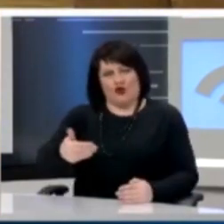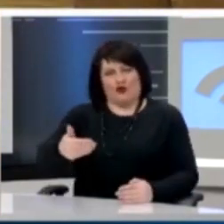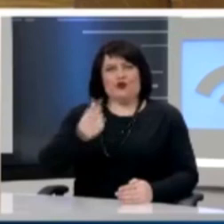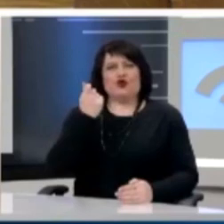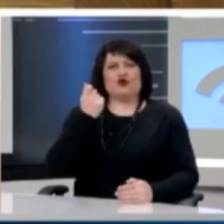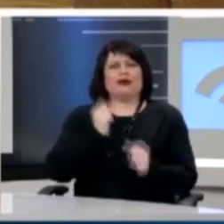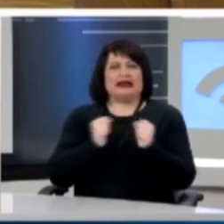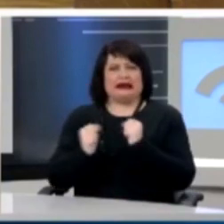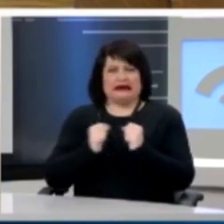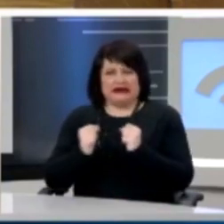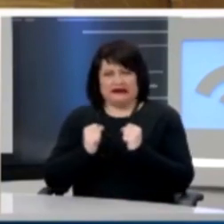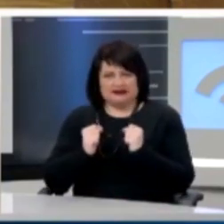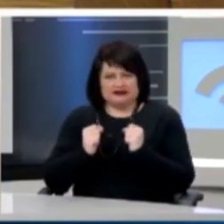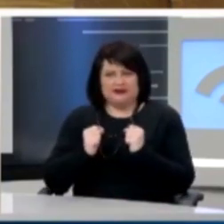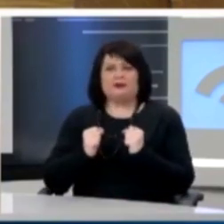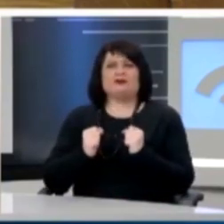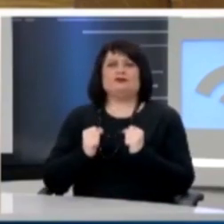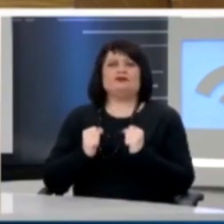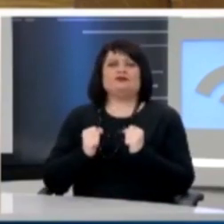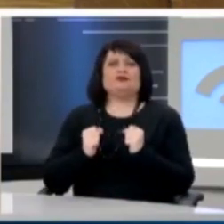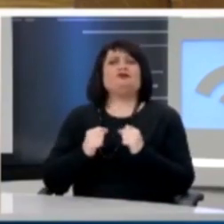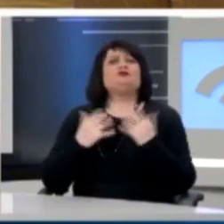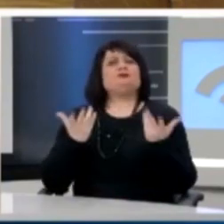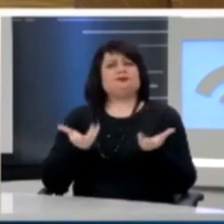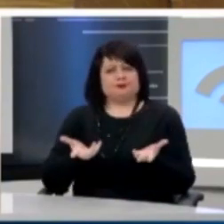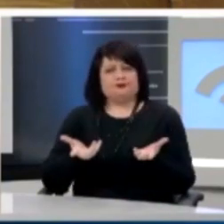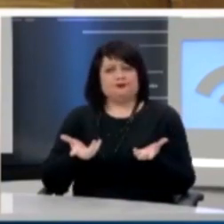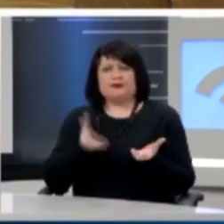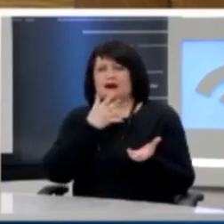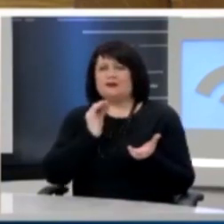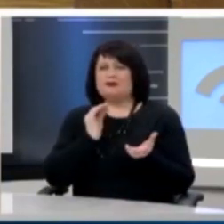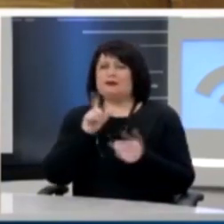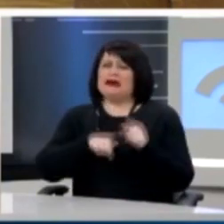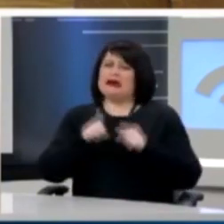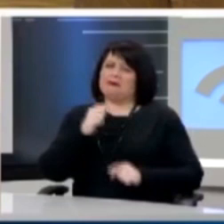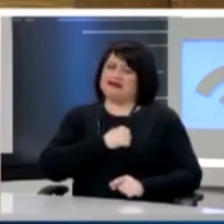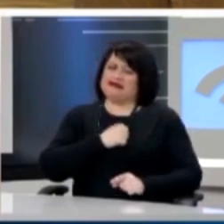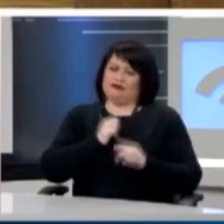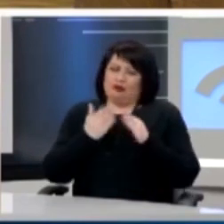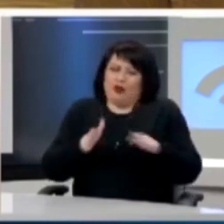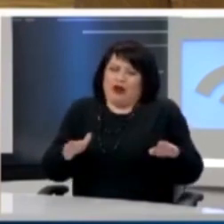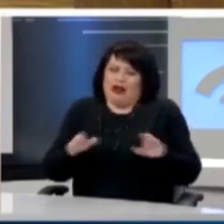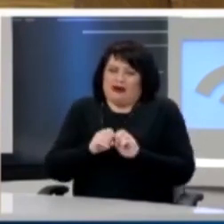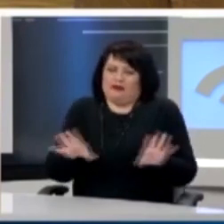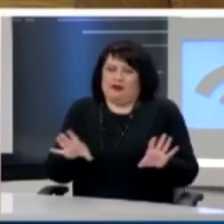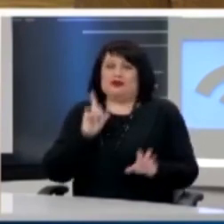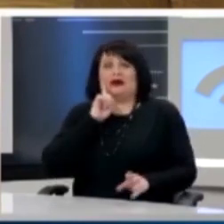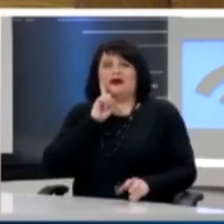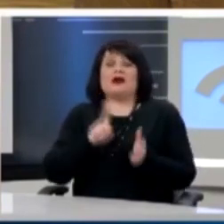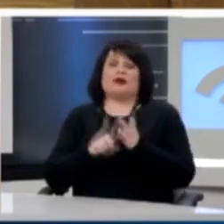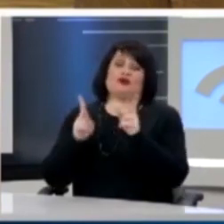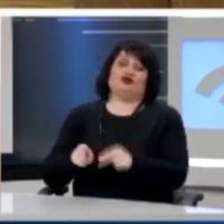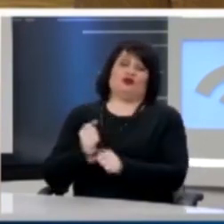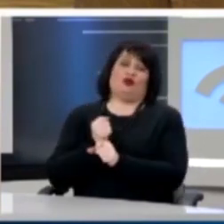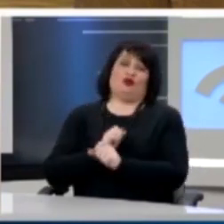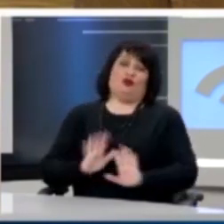παρατεταμένης οικονομικής κρίσης αναβίωσαν και θεωρίες που προπαγανδίζουν ότι η γυναίκα πρέπει να διακόψει